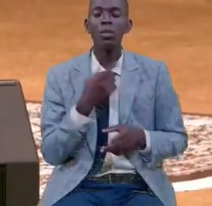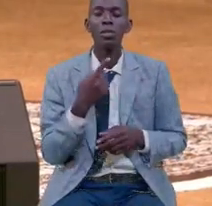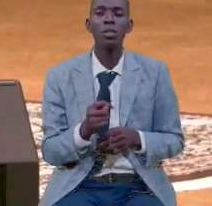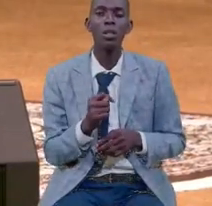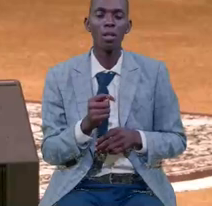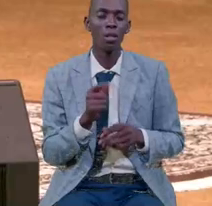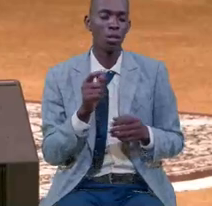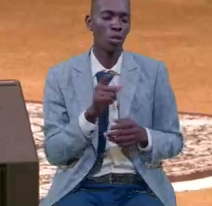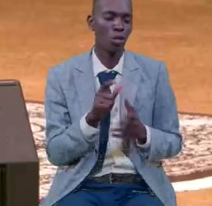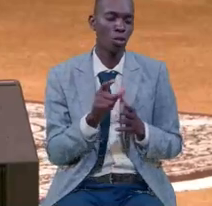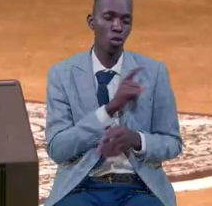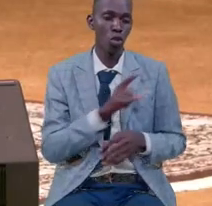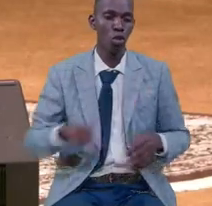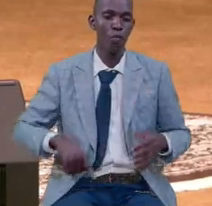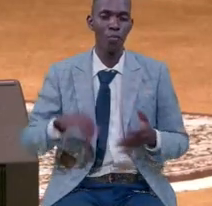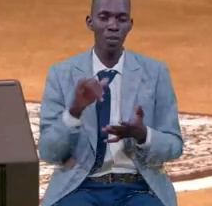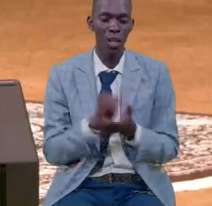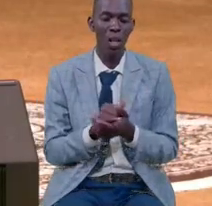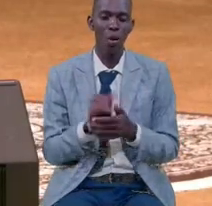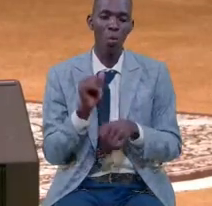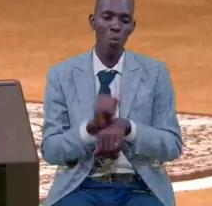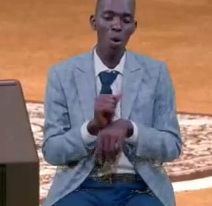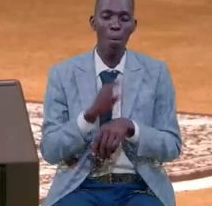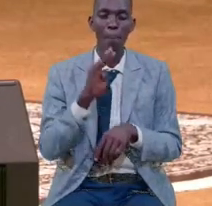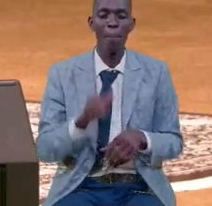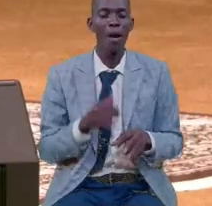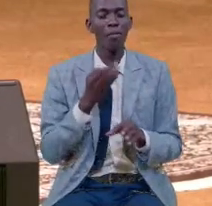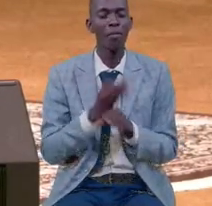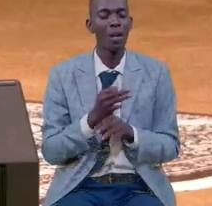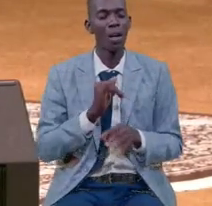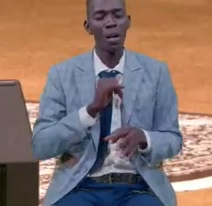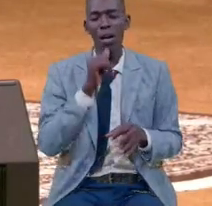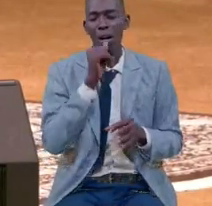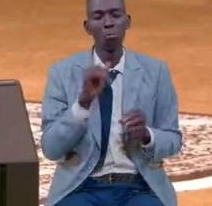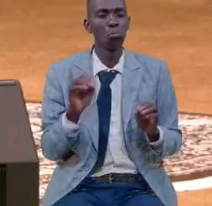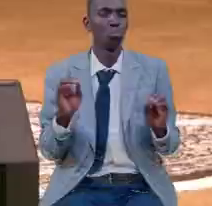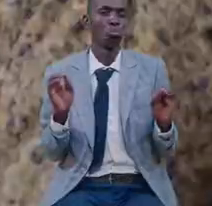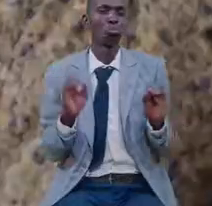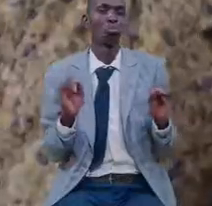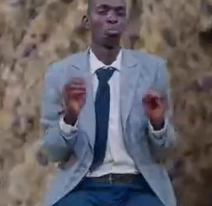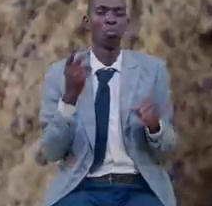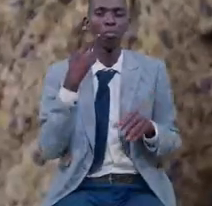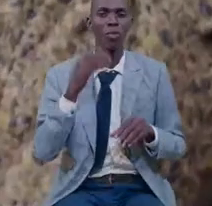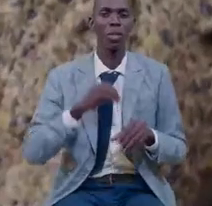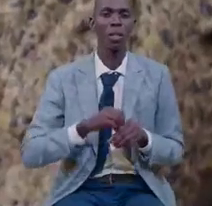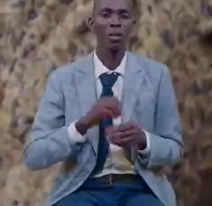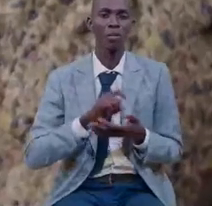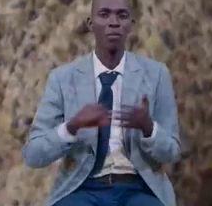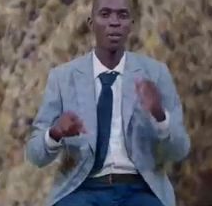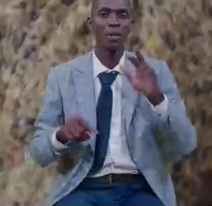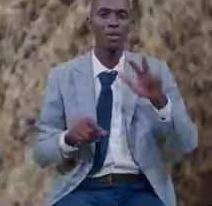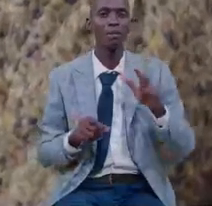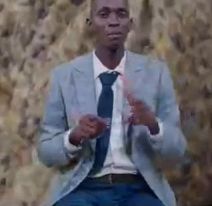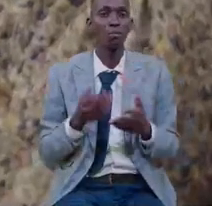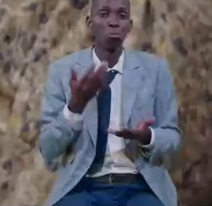l'amour qui agit par la foi, je ne suis rien. Verset 3. Et quand